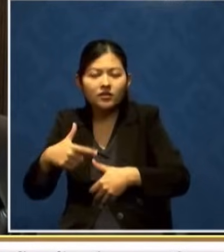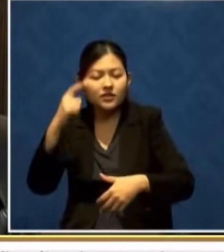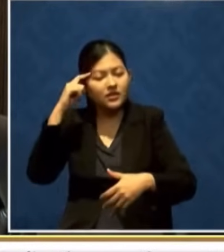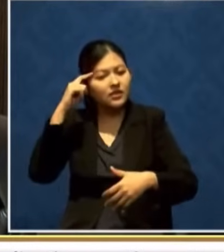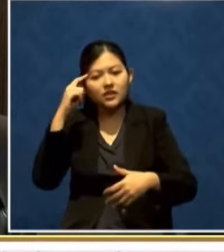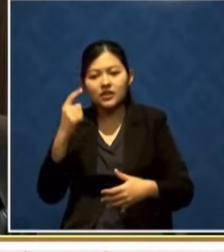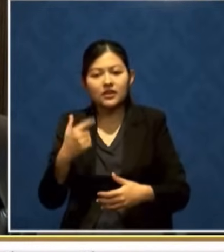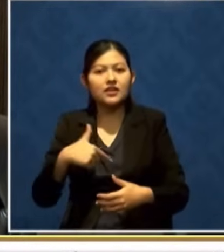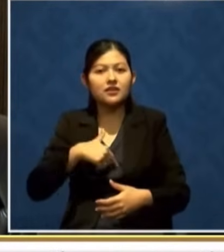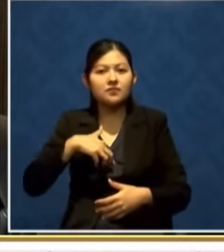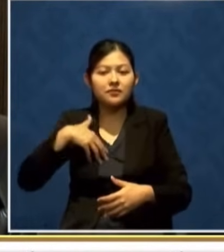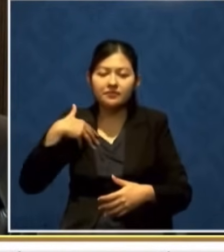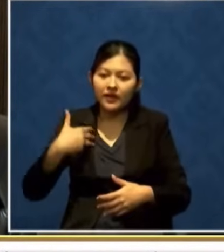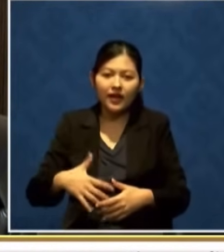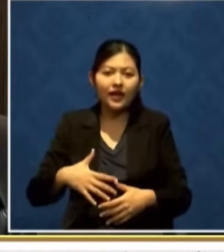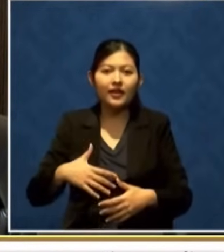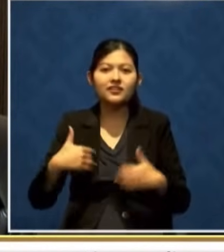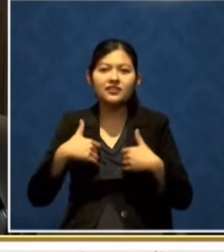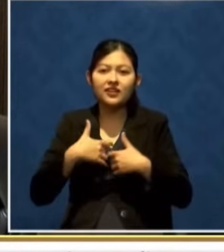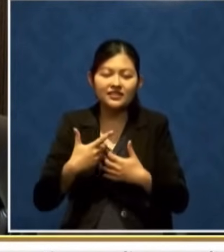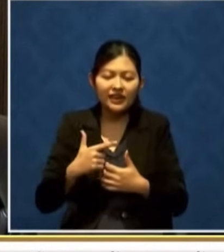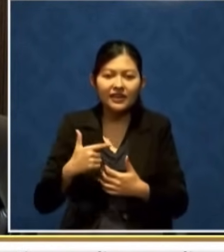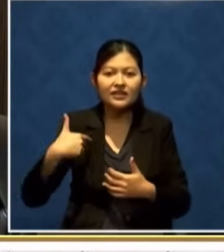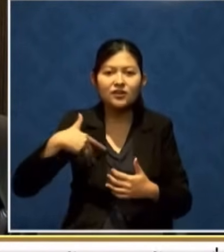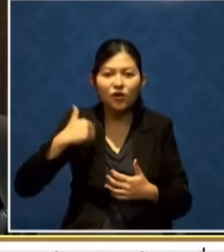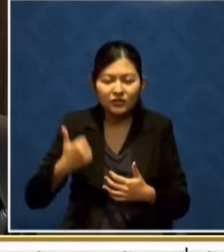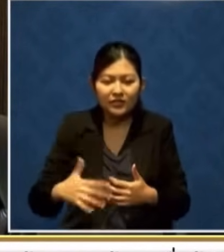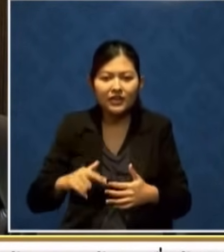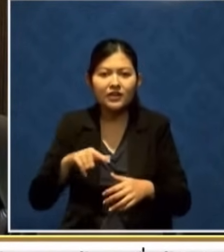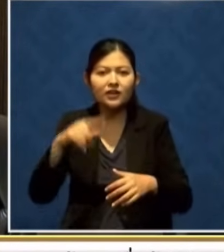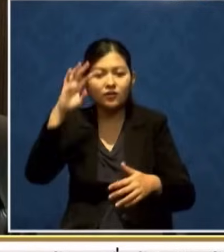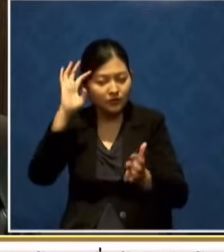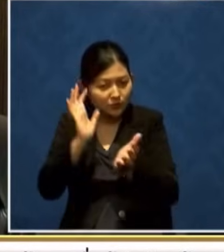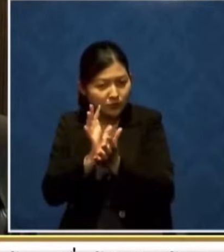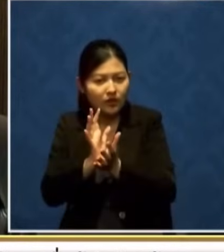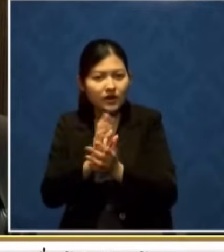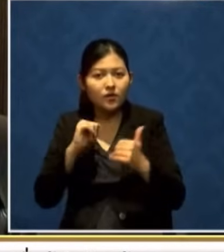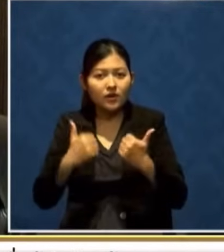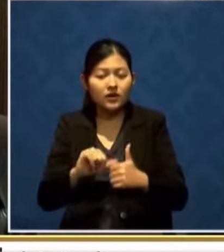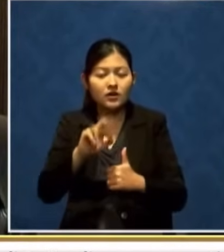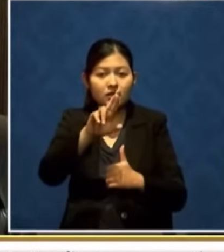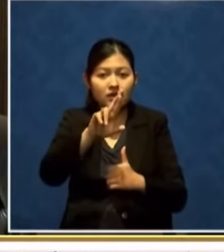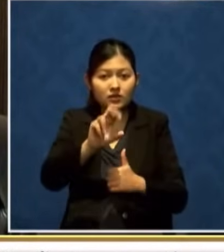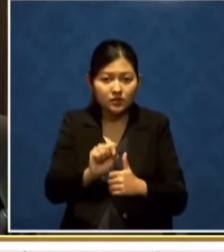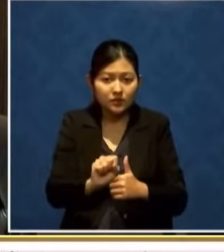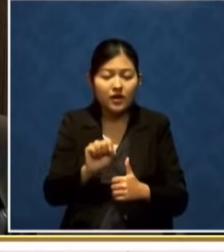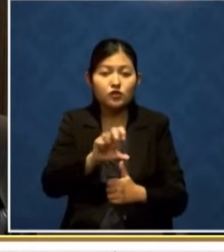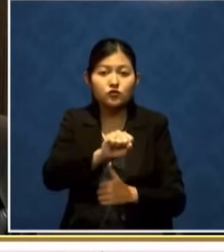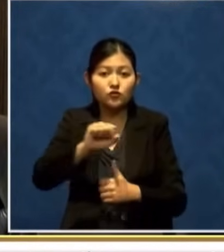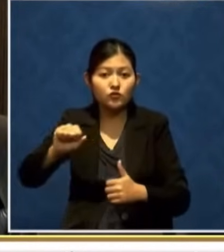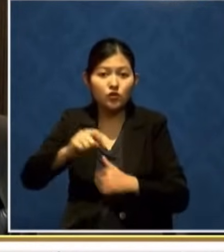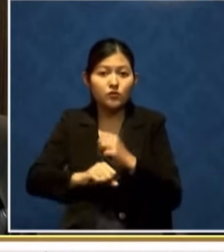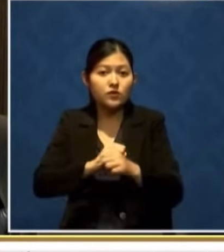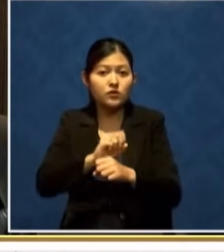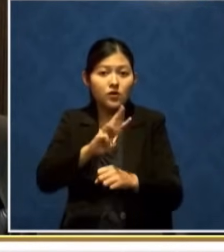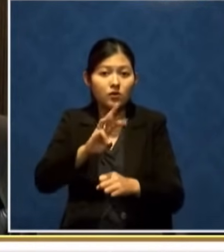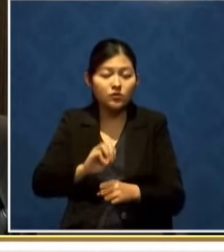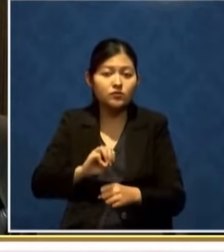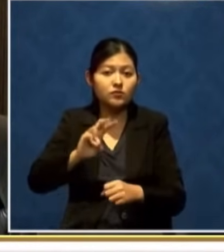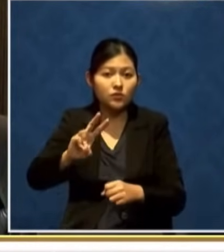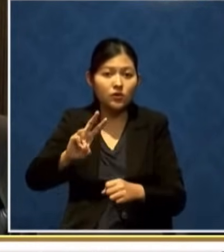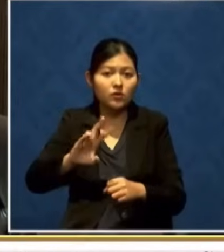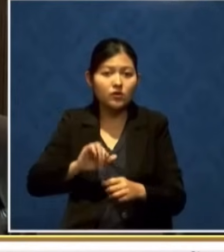ทั้งสิ้นดังนั้นครับจึงอาศัยข้อบังคับการประชุมสภาผู้แทนราษฎรพ.ศ 2562